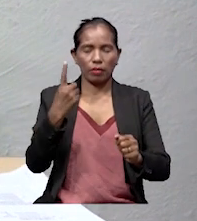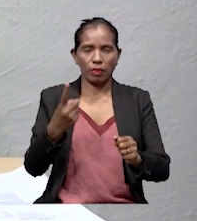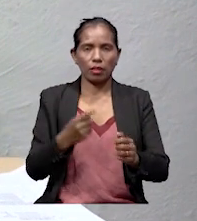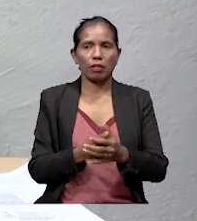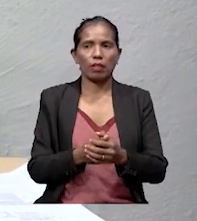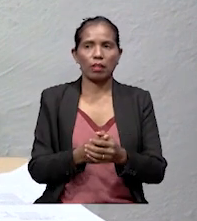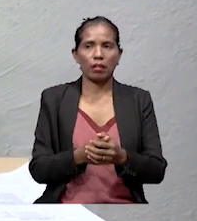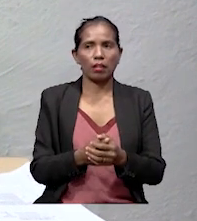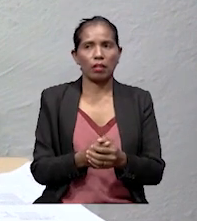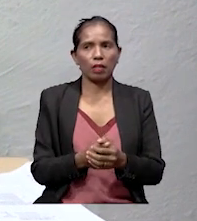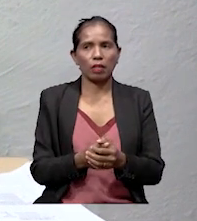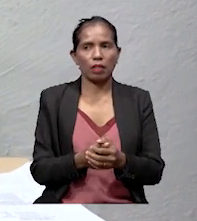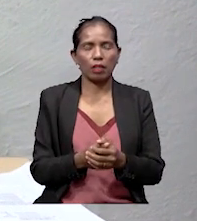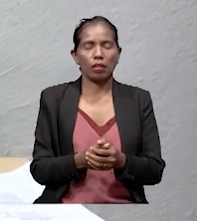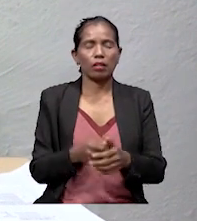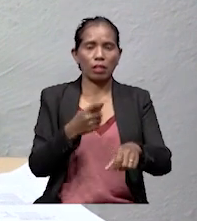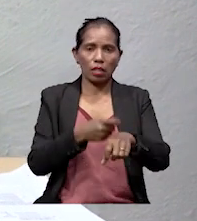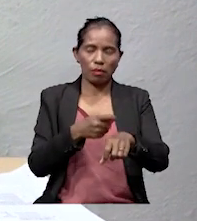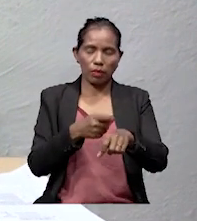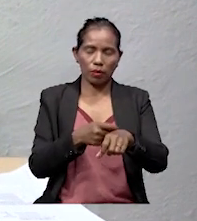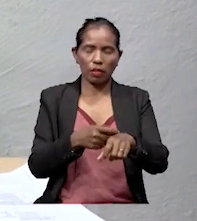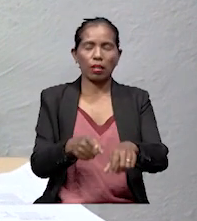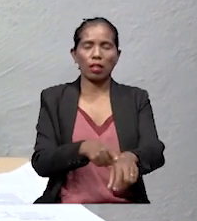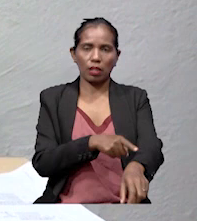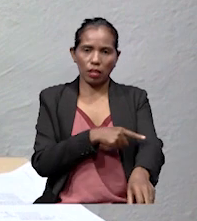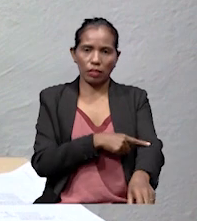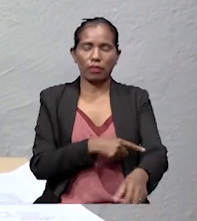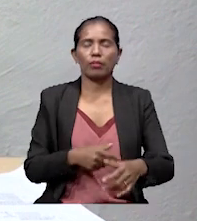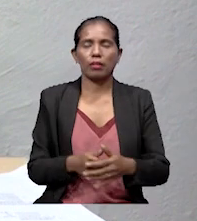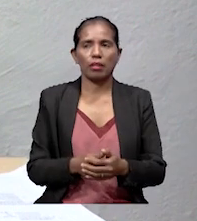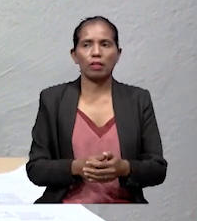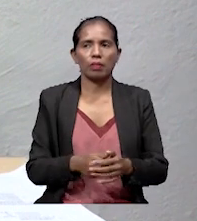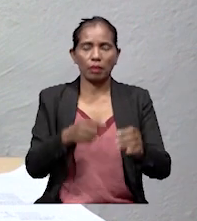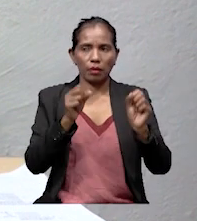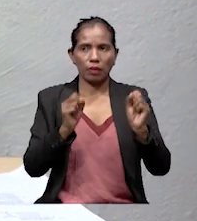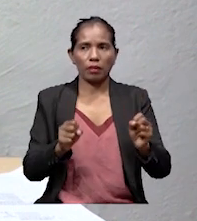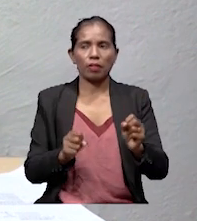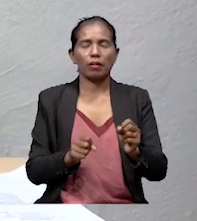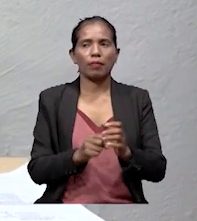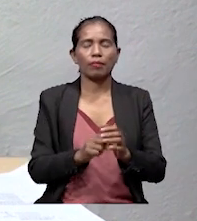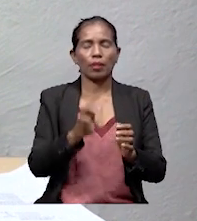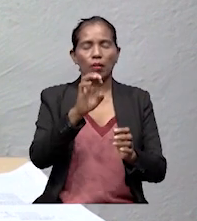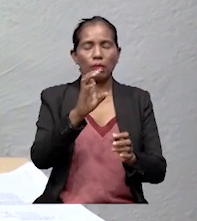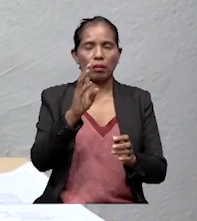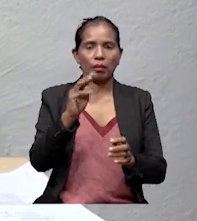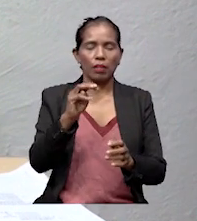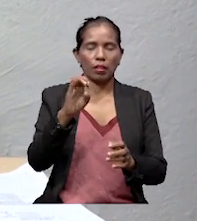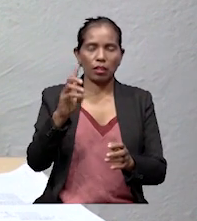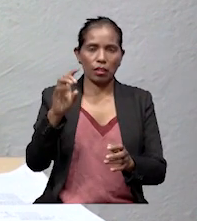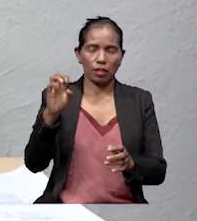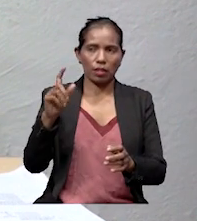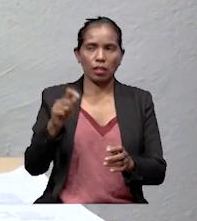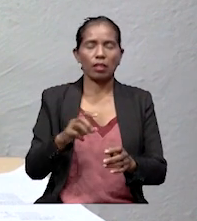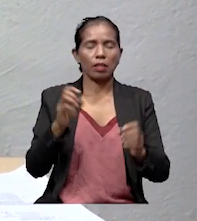long be nen gora saune ne na fati tempo naro atu ne humidity nene continua na fati. Ido nene